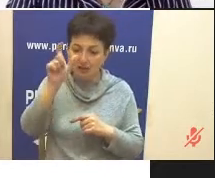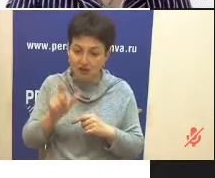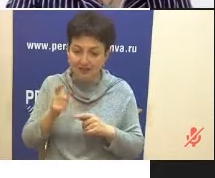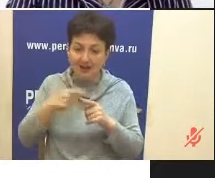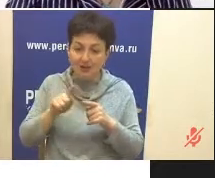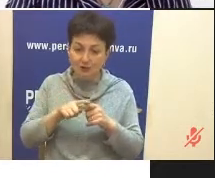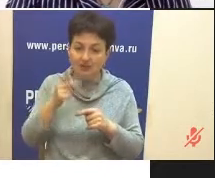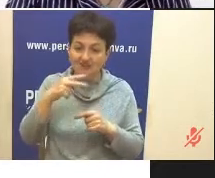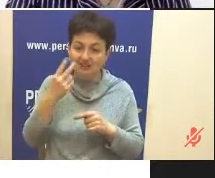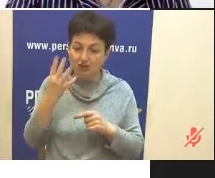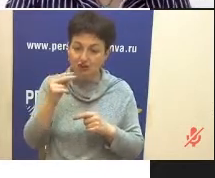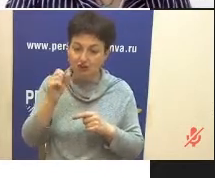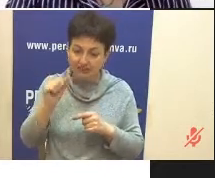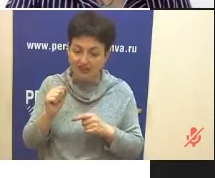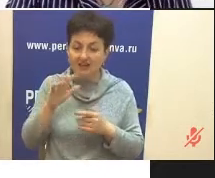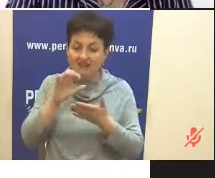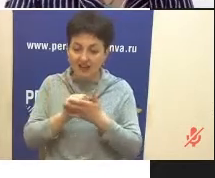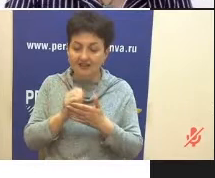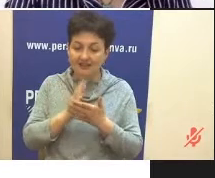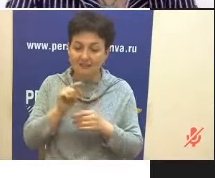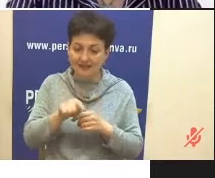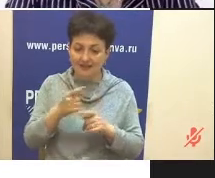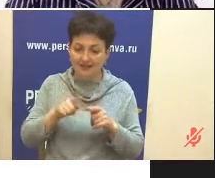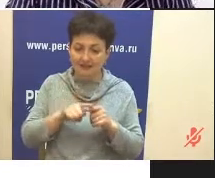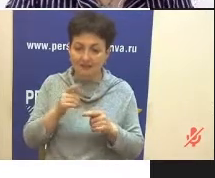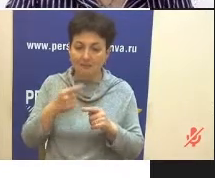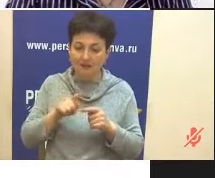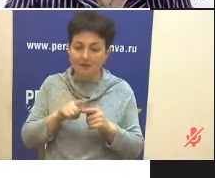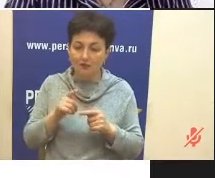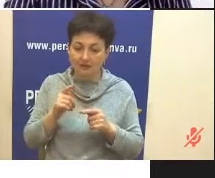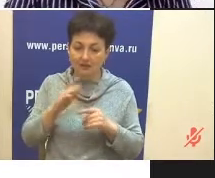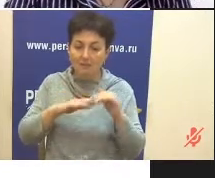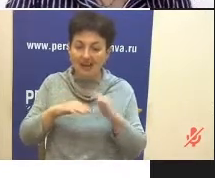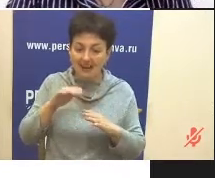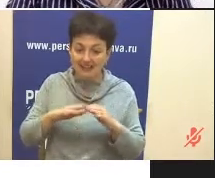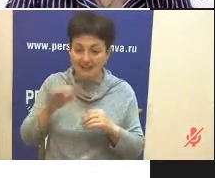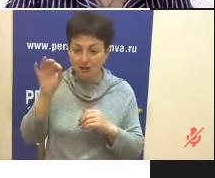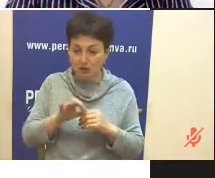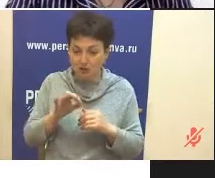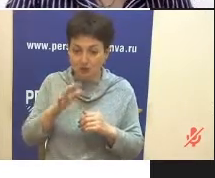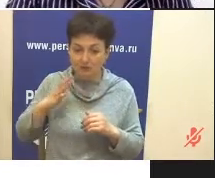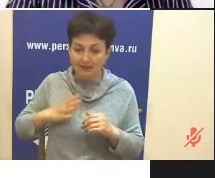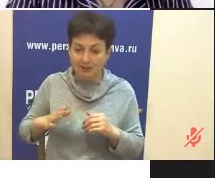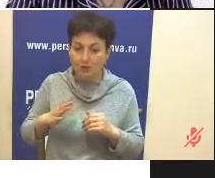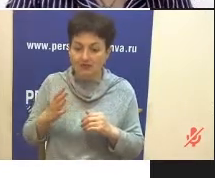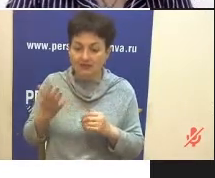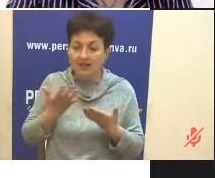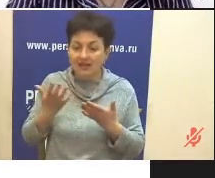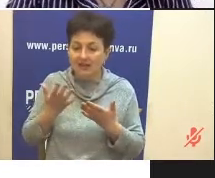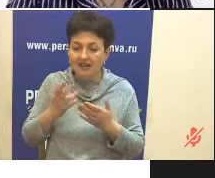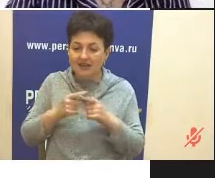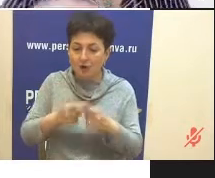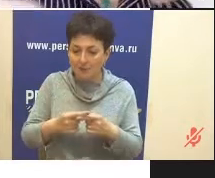все-таки 24 часа в сутки занят именно этим. Вот, понятно, что на практике зачастую приходится какие-то